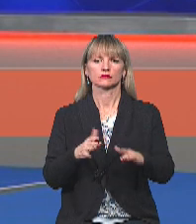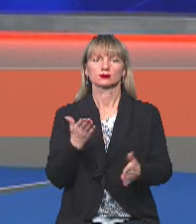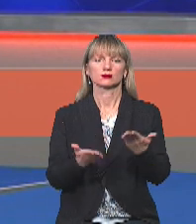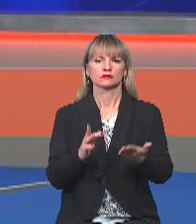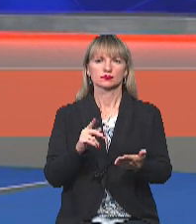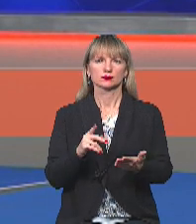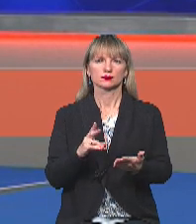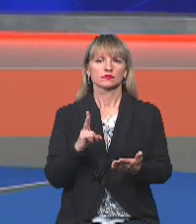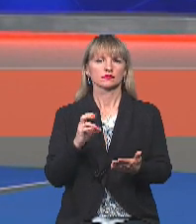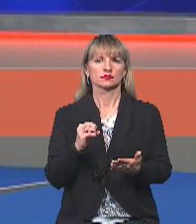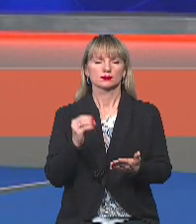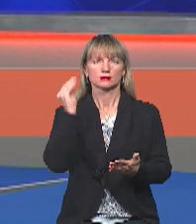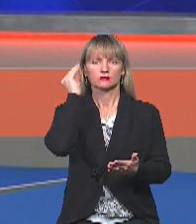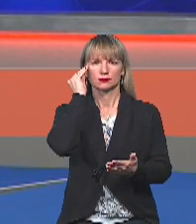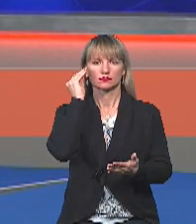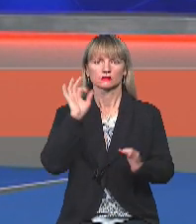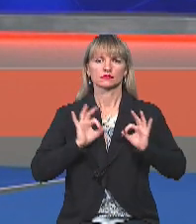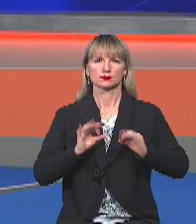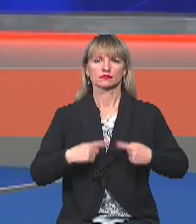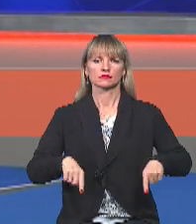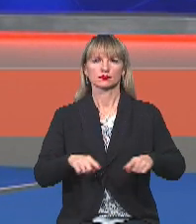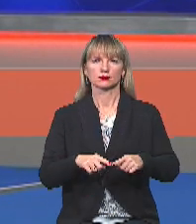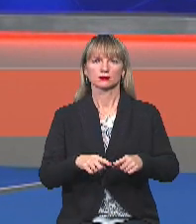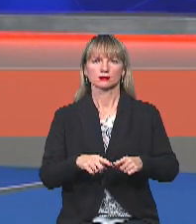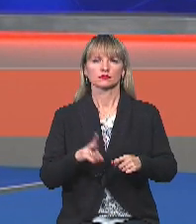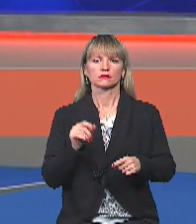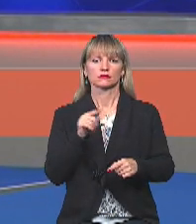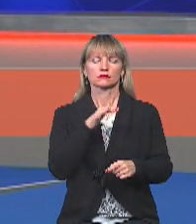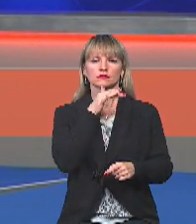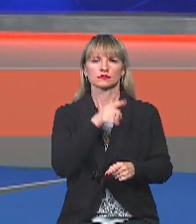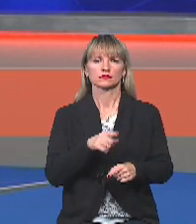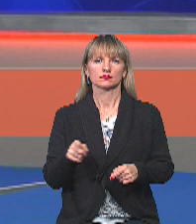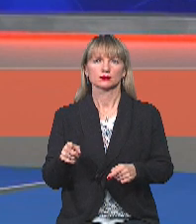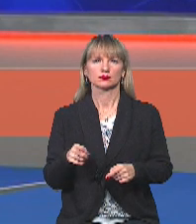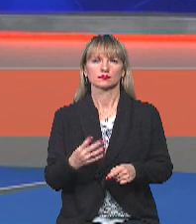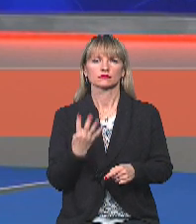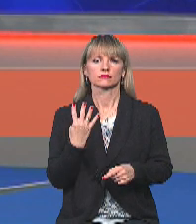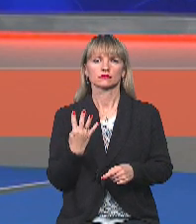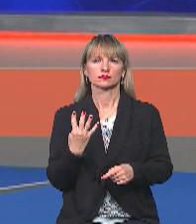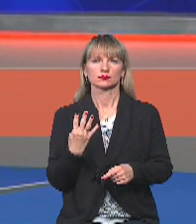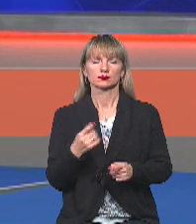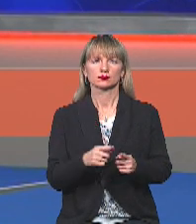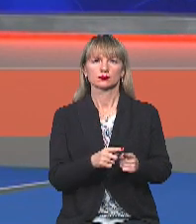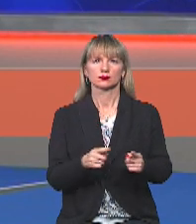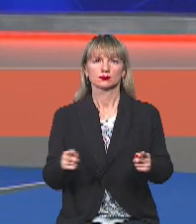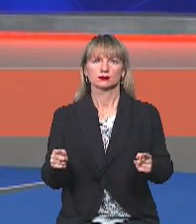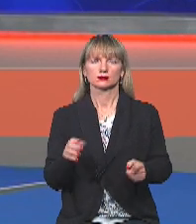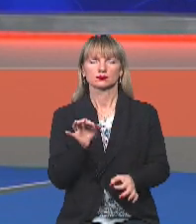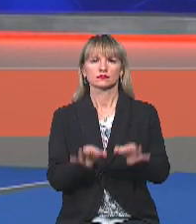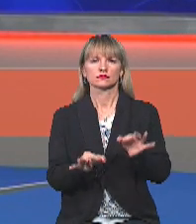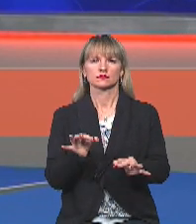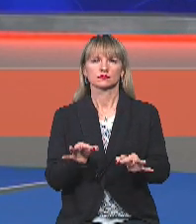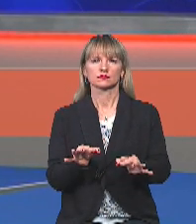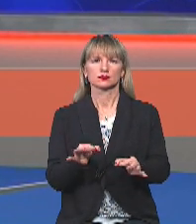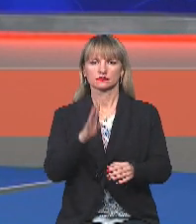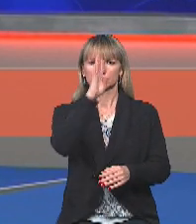б не позиція прокуратури на той момент. Чотири поспіль судових засідання, це